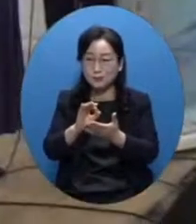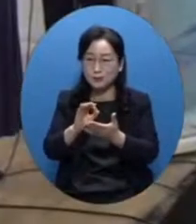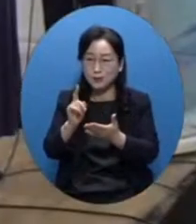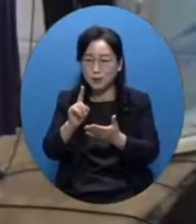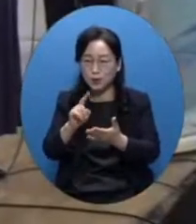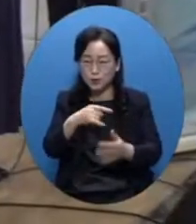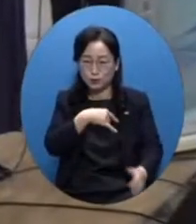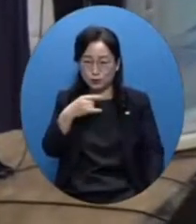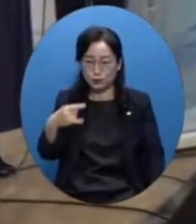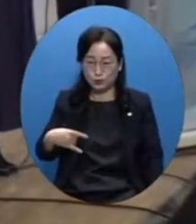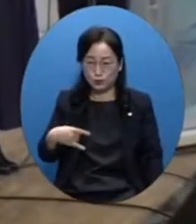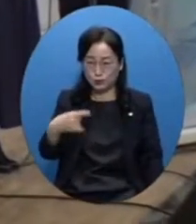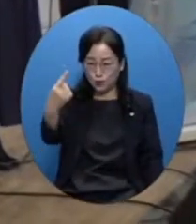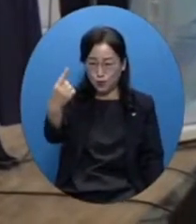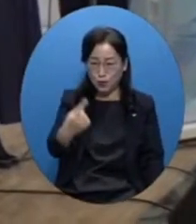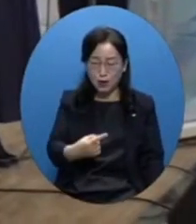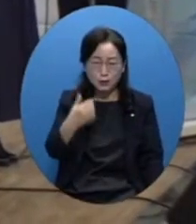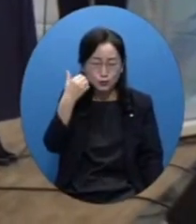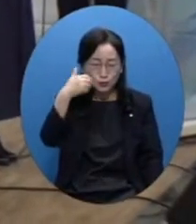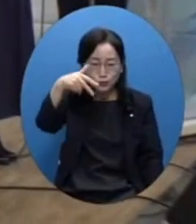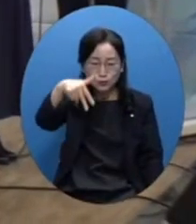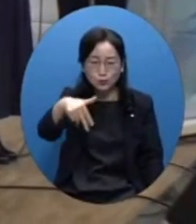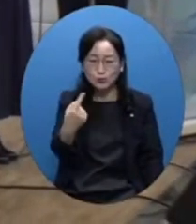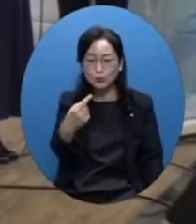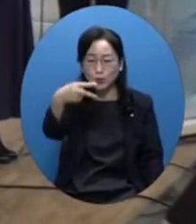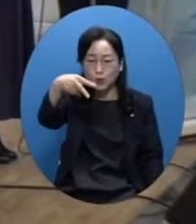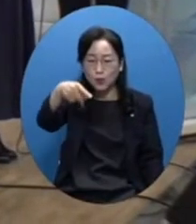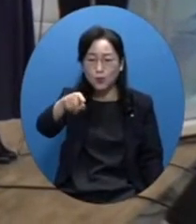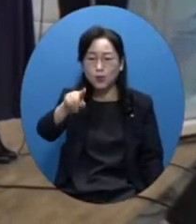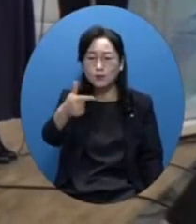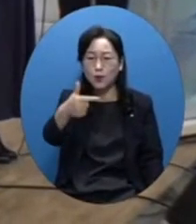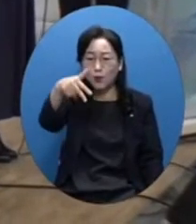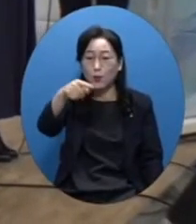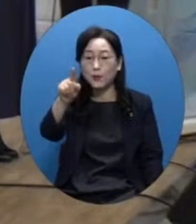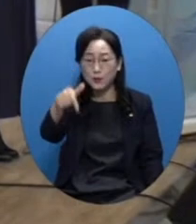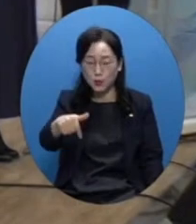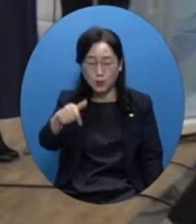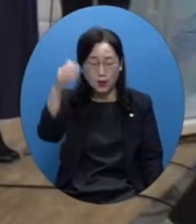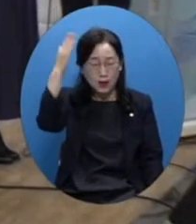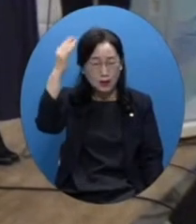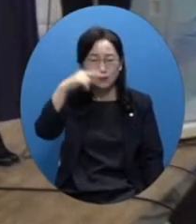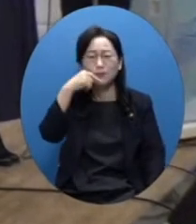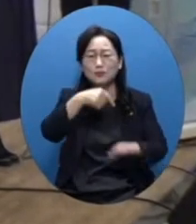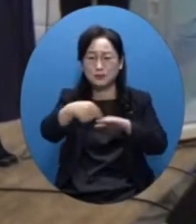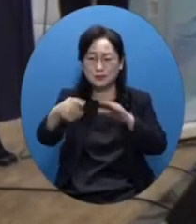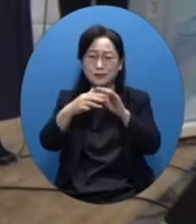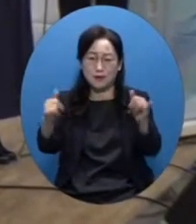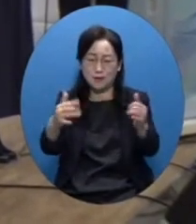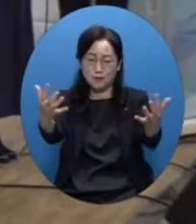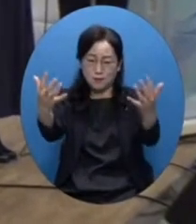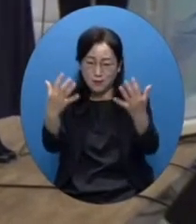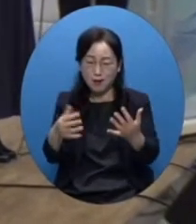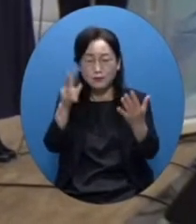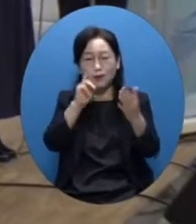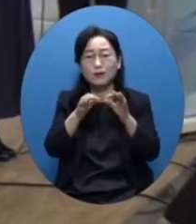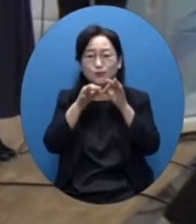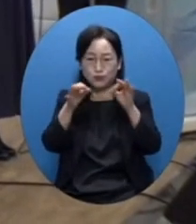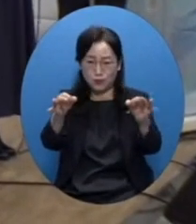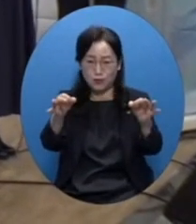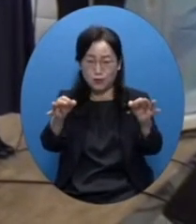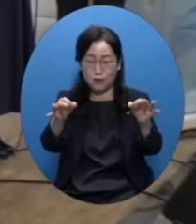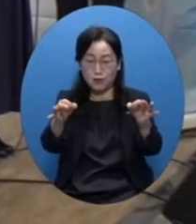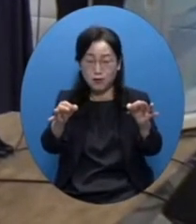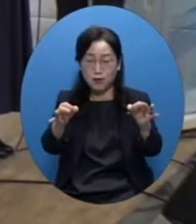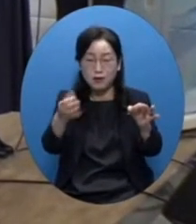중국에서 온 조선족 성도님들이 찬양을 불렀습니다 그런데 차 부르게 된 한 성도님이 이런